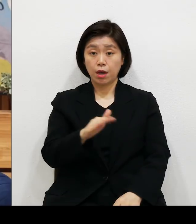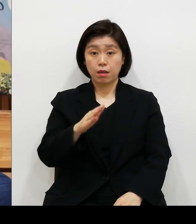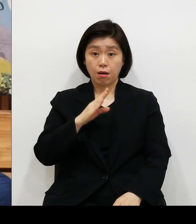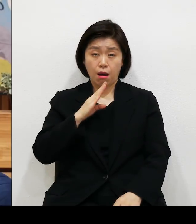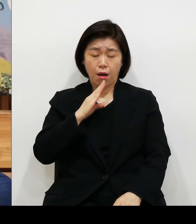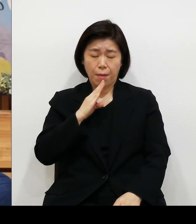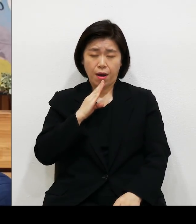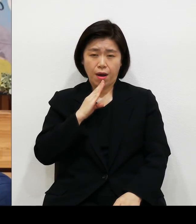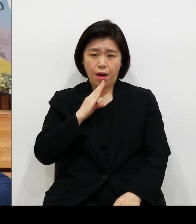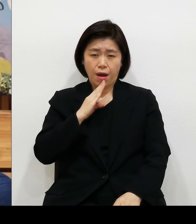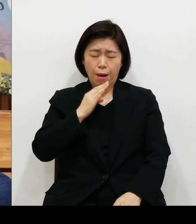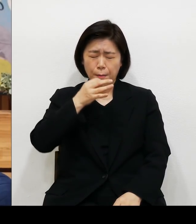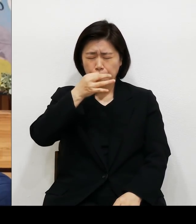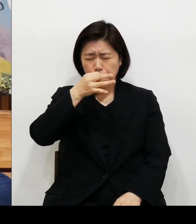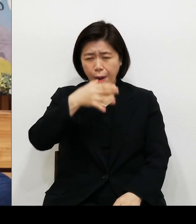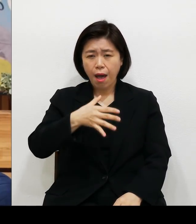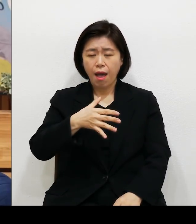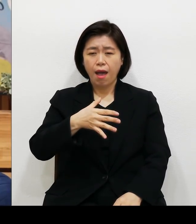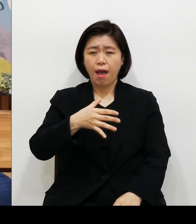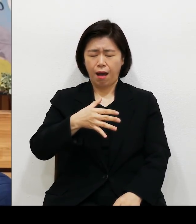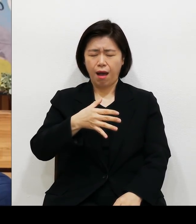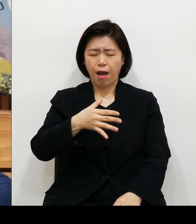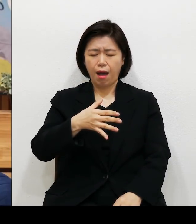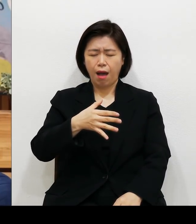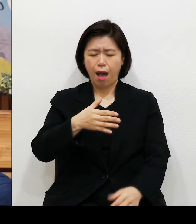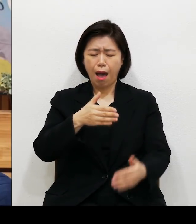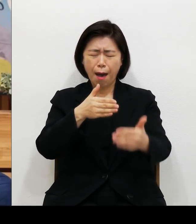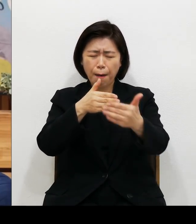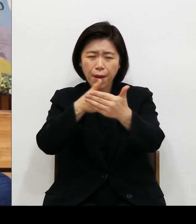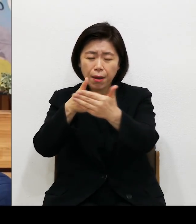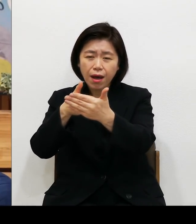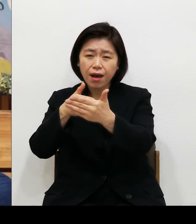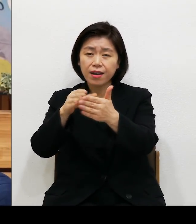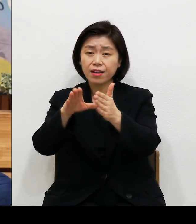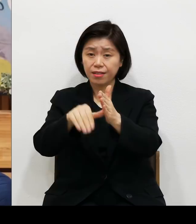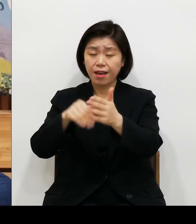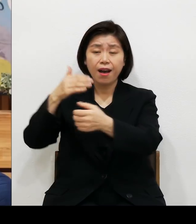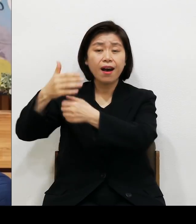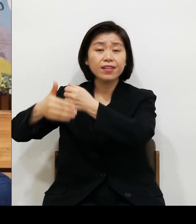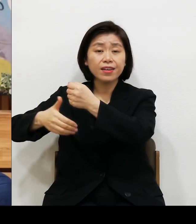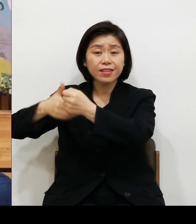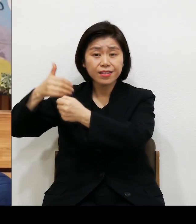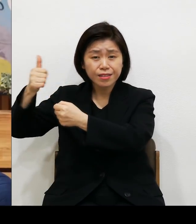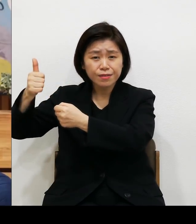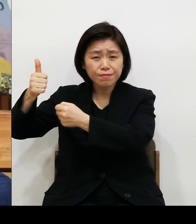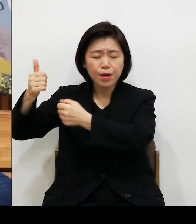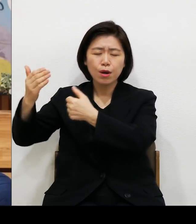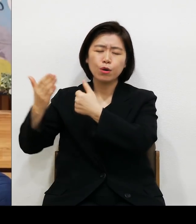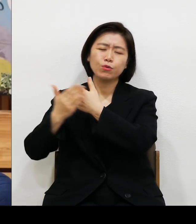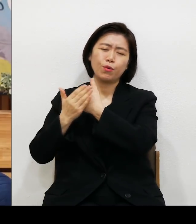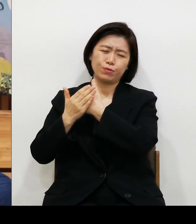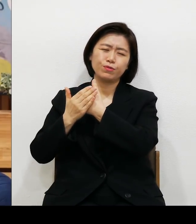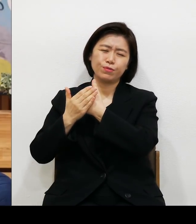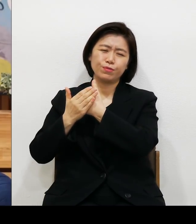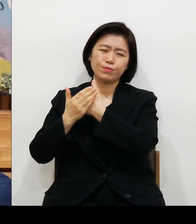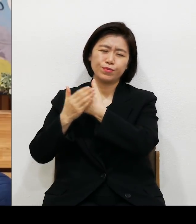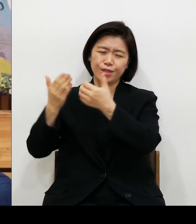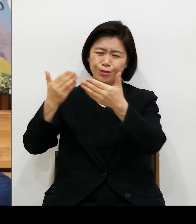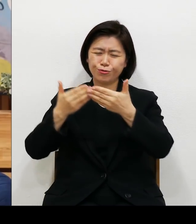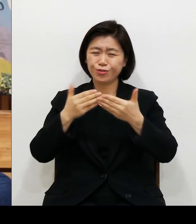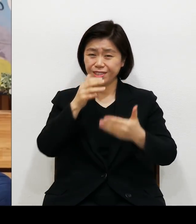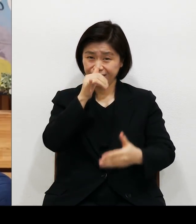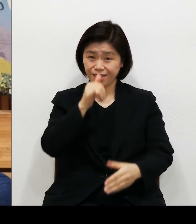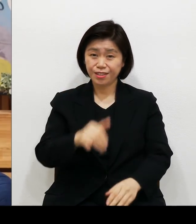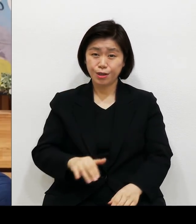정말 더 이상 갈 곳이 없고 더 이상 앞이 캄캄하고 보이지 않을 때 하나님께서는 보이지 않는 엑스맨들과 약들을 숨겨놓으셔서